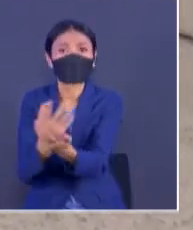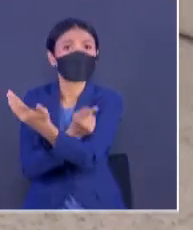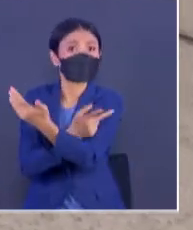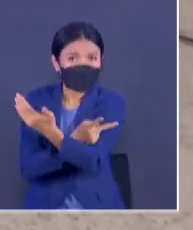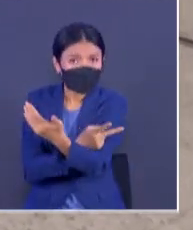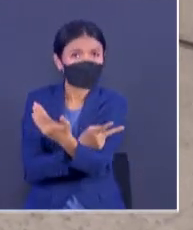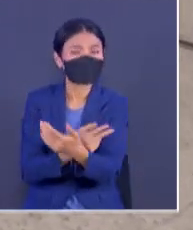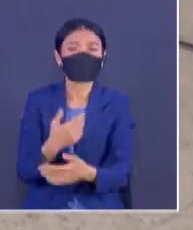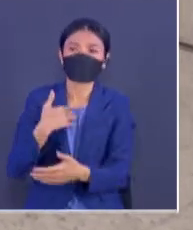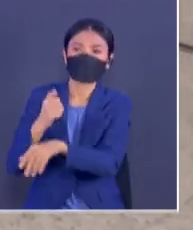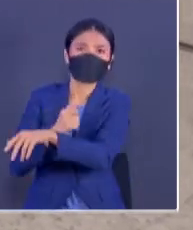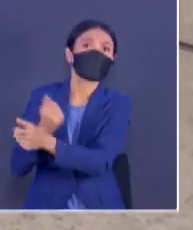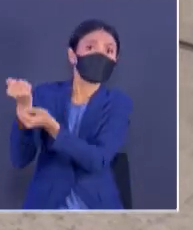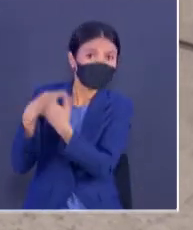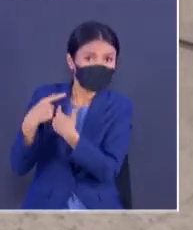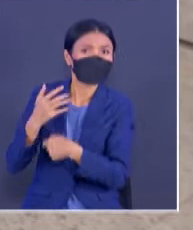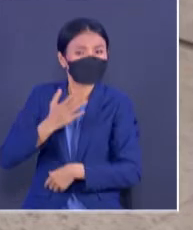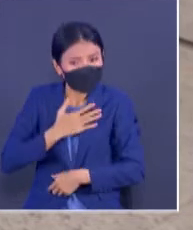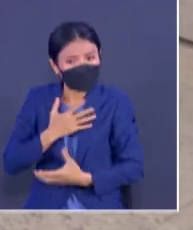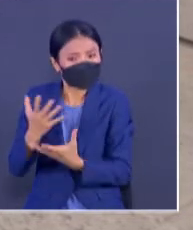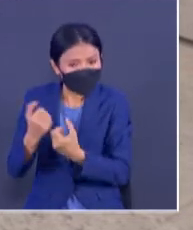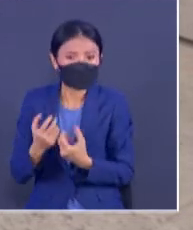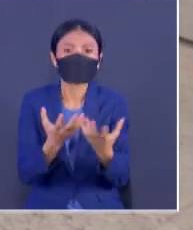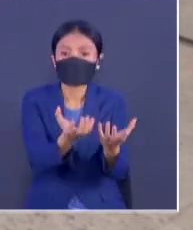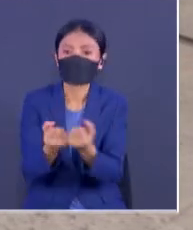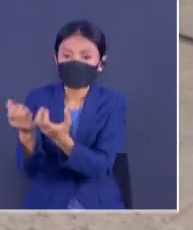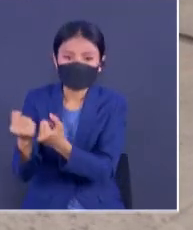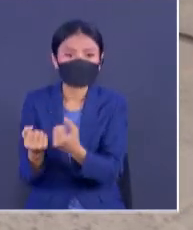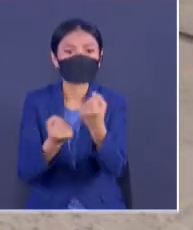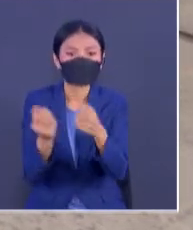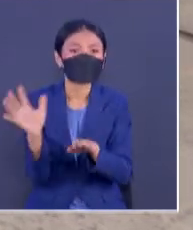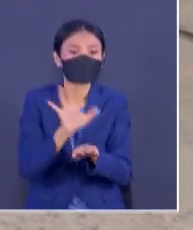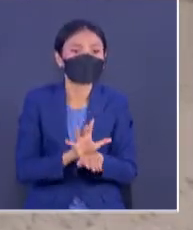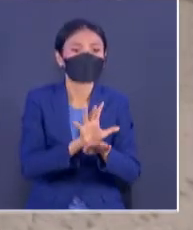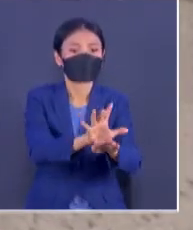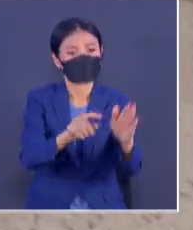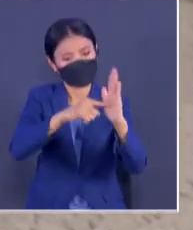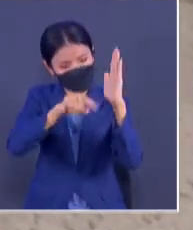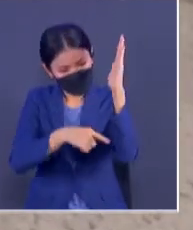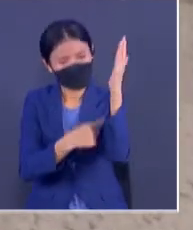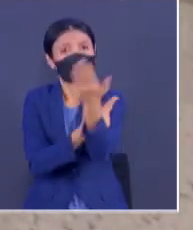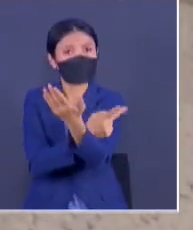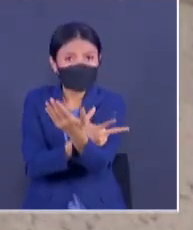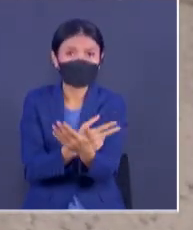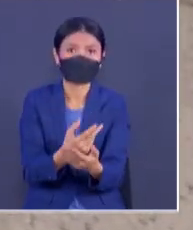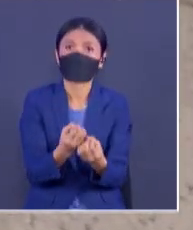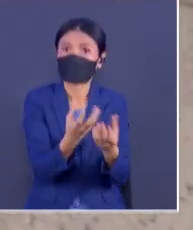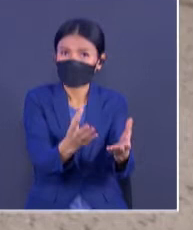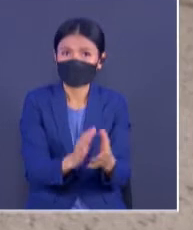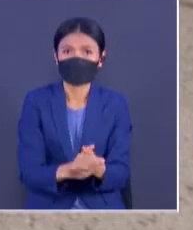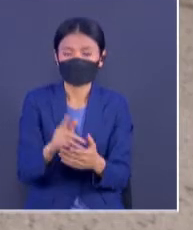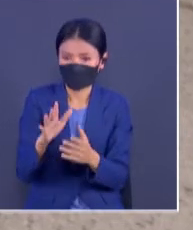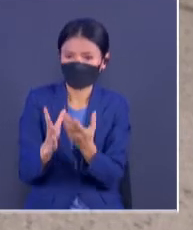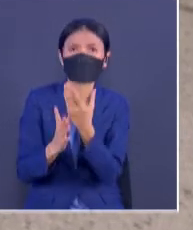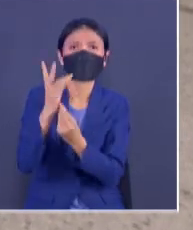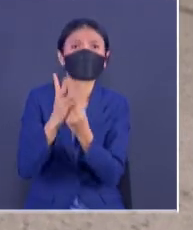เขาจะให้ขับรถพาเด็กไปส่งก็ทำตามนี้แล้วก็ยังให้ข้อมูลเพิ่มเติมอีกบอกว่าก่อนหน้านี้ประมาณสัก 2สัปดาห์เคย